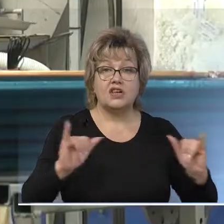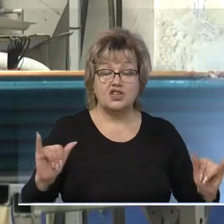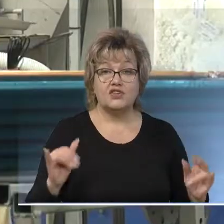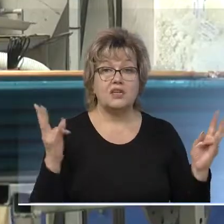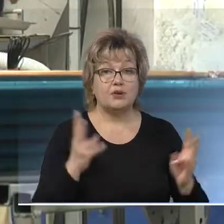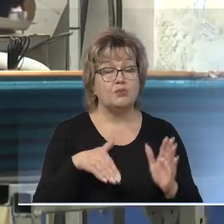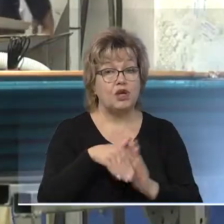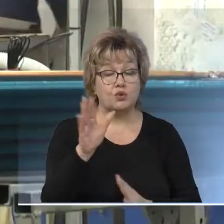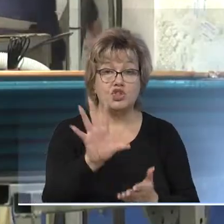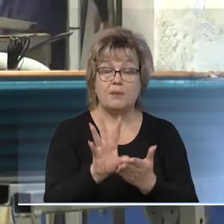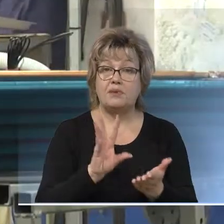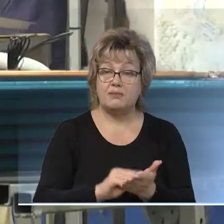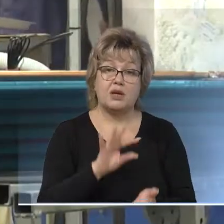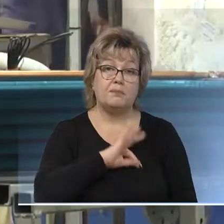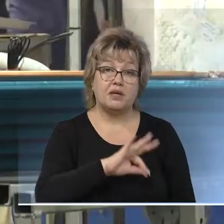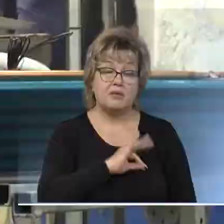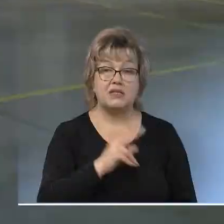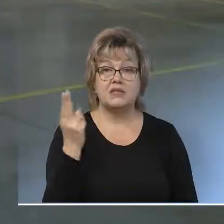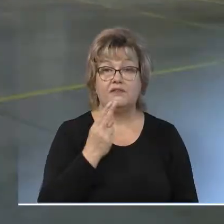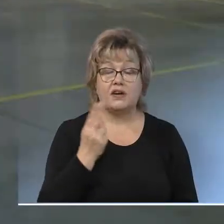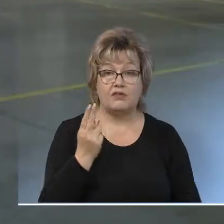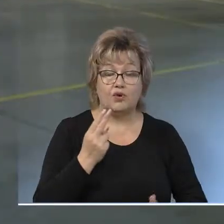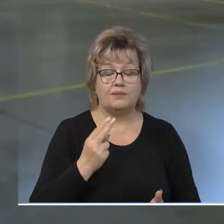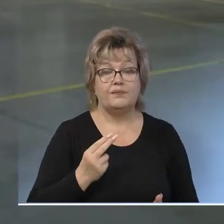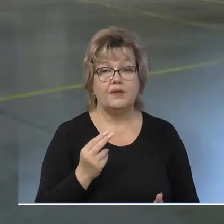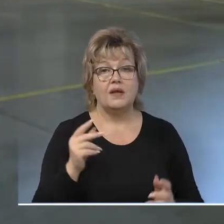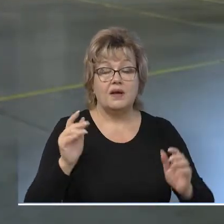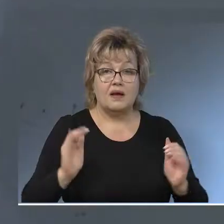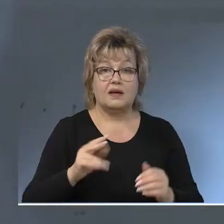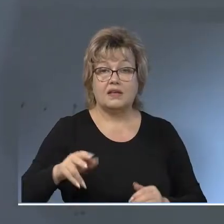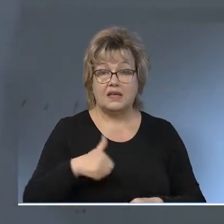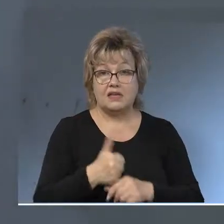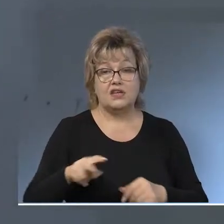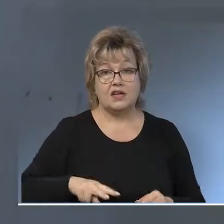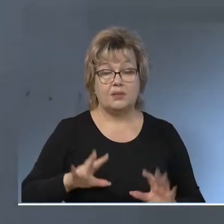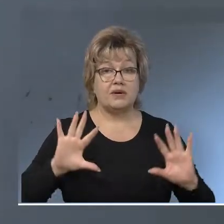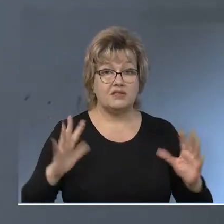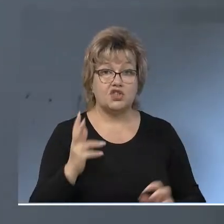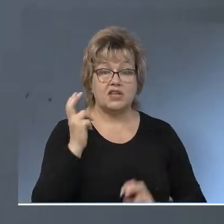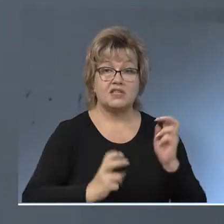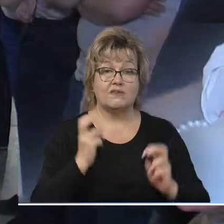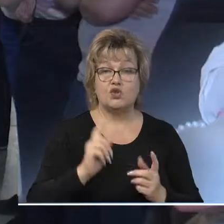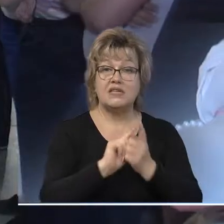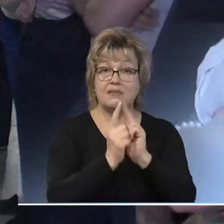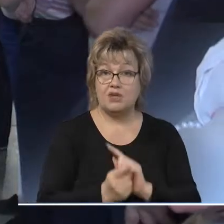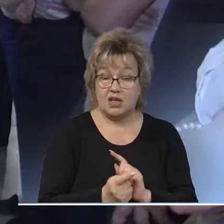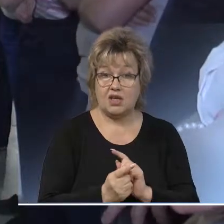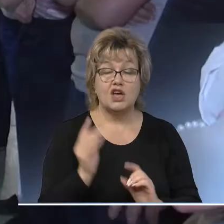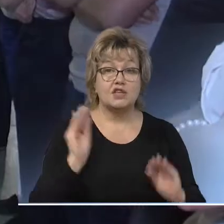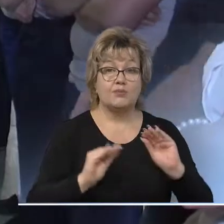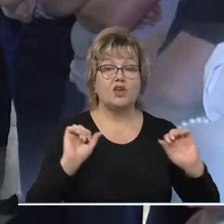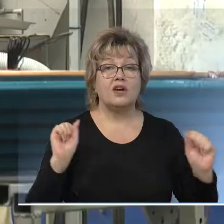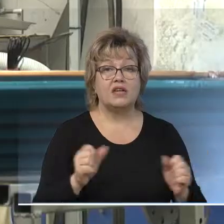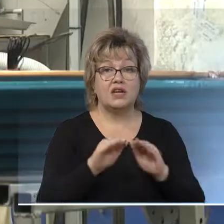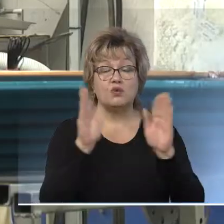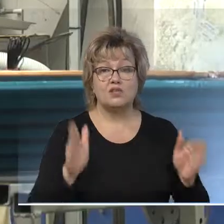Тиражировать необходимо и лучшие примеры применения цифровых... Маленькой революцией называет гендиректор произошедшие на заводе изменения. Время